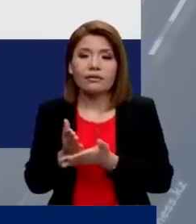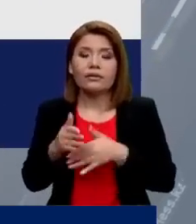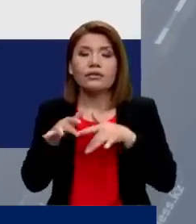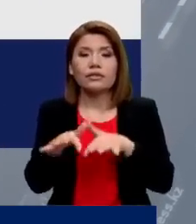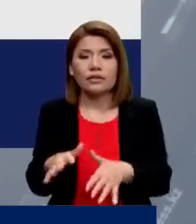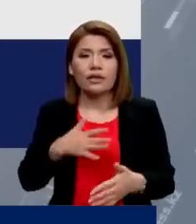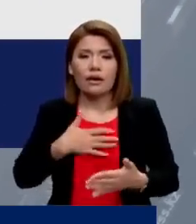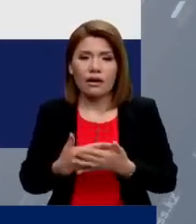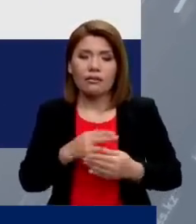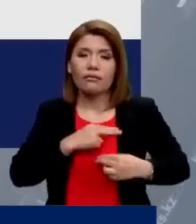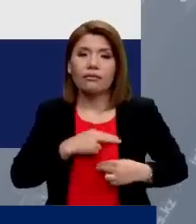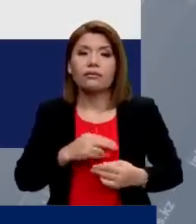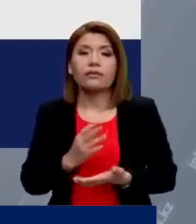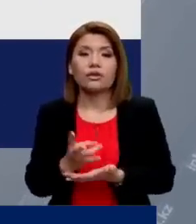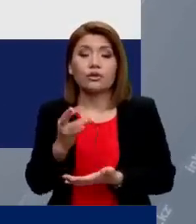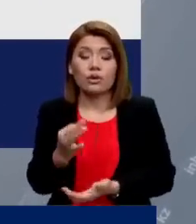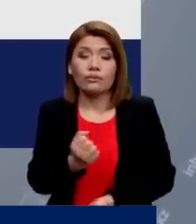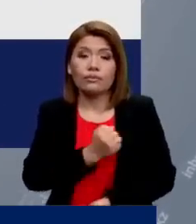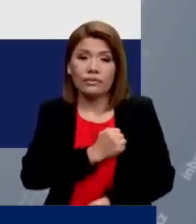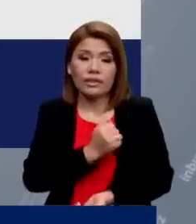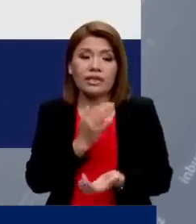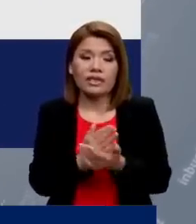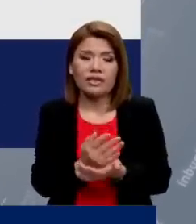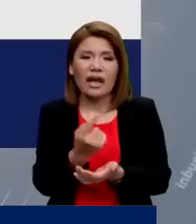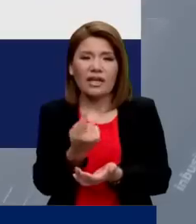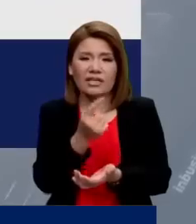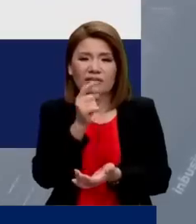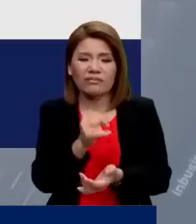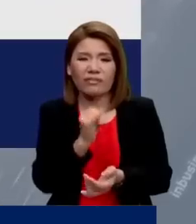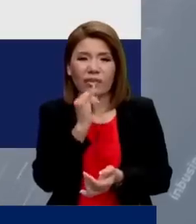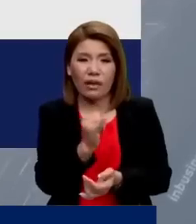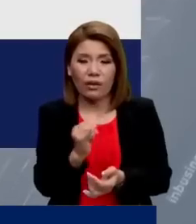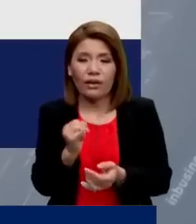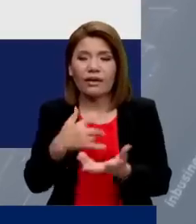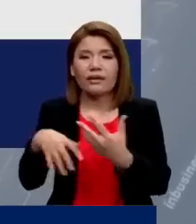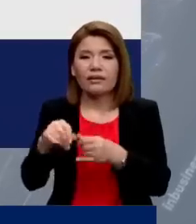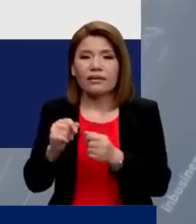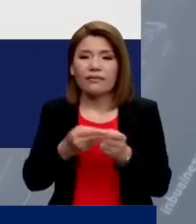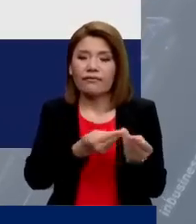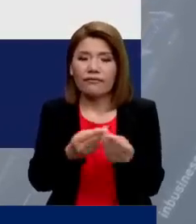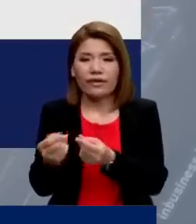тынбай еңбек етіп жүр. Бірақ өкінішке қарай бір қарынмайды бір құмалақ шірітеді деген де бар. Ондай